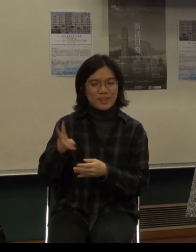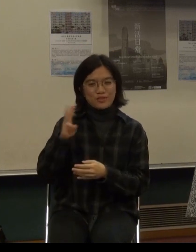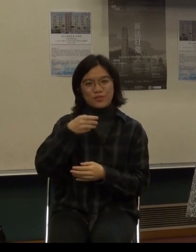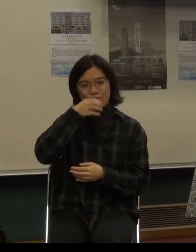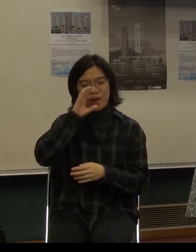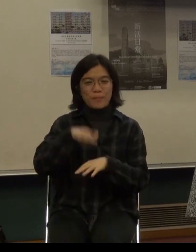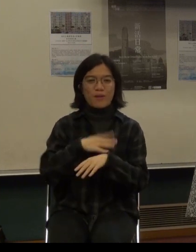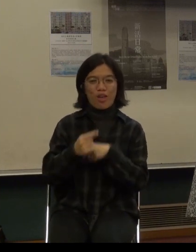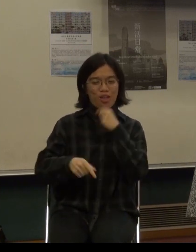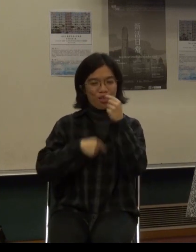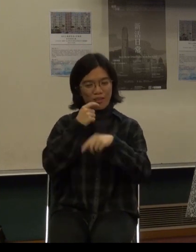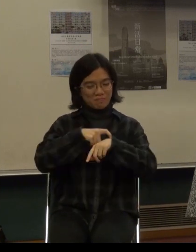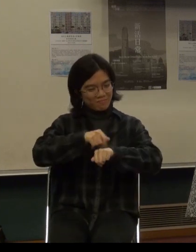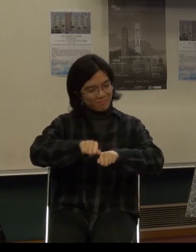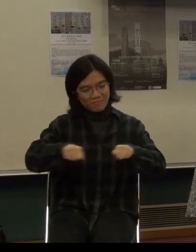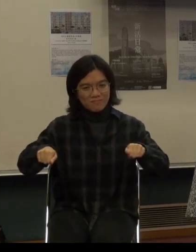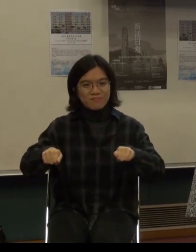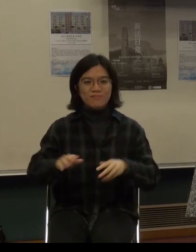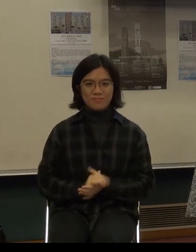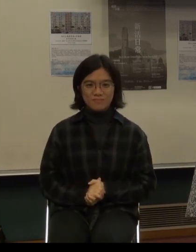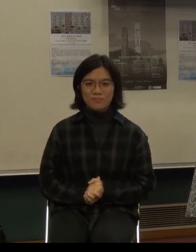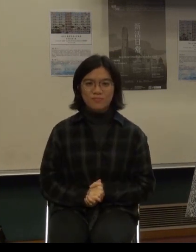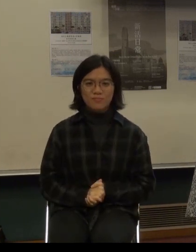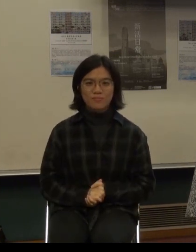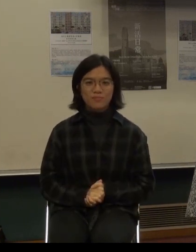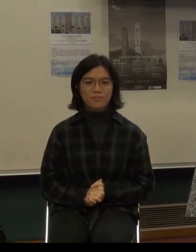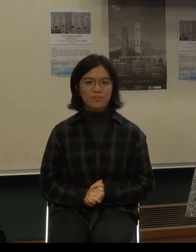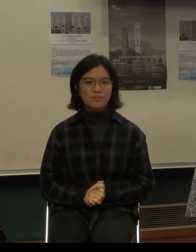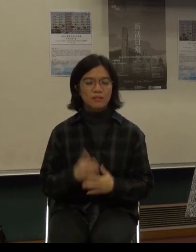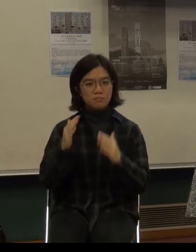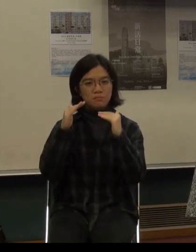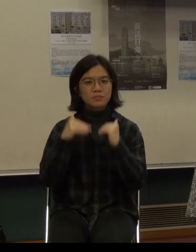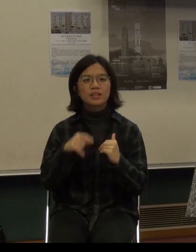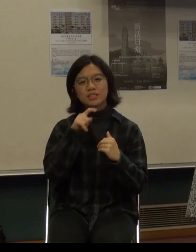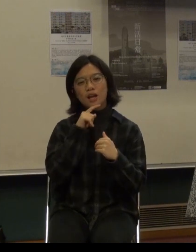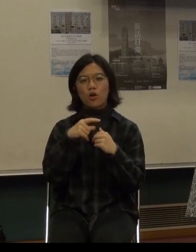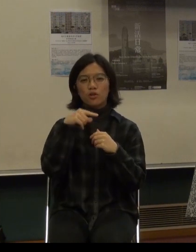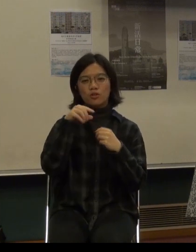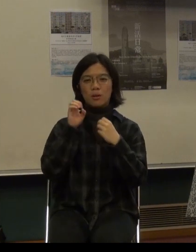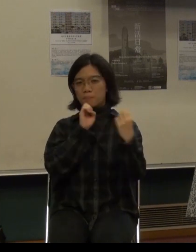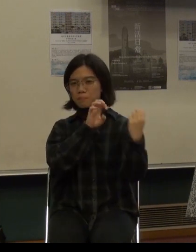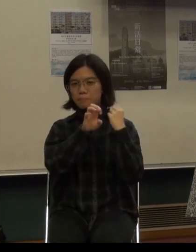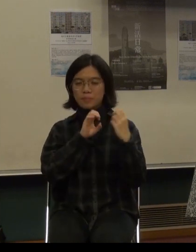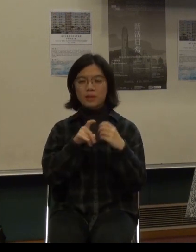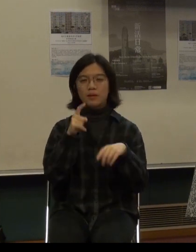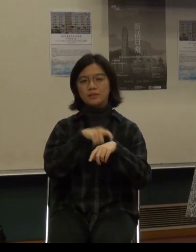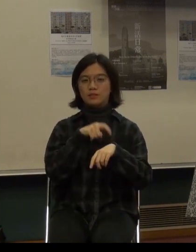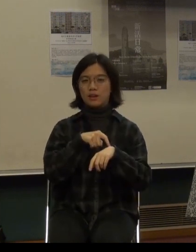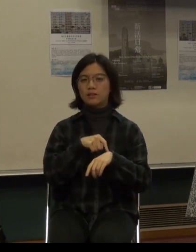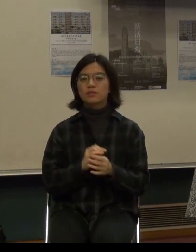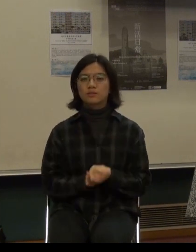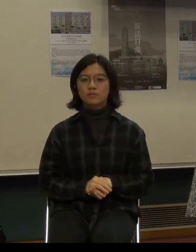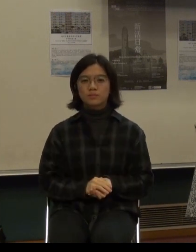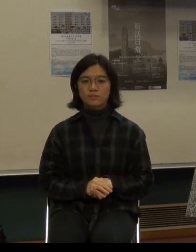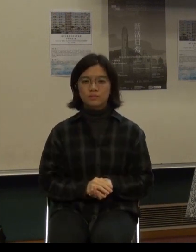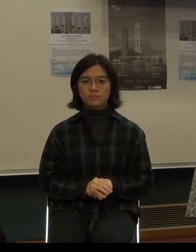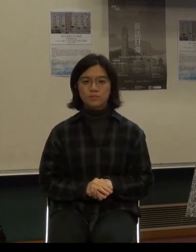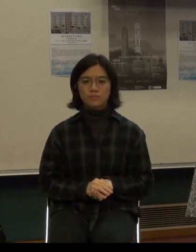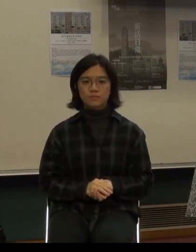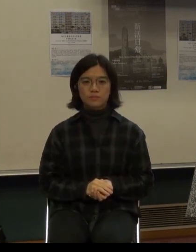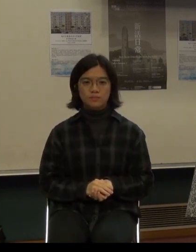90分鐘。咁我哋接住落嚟會有一個問答嘅環節啦。咁但係我諗我都